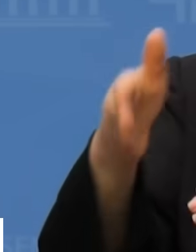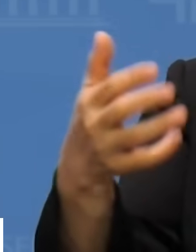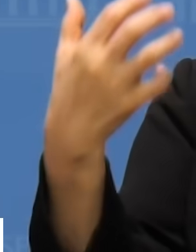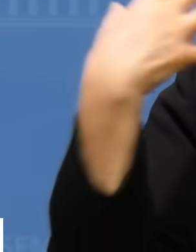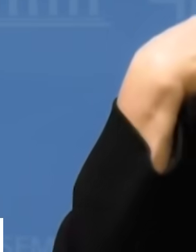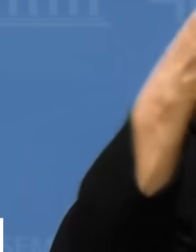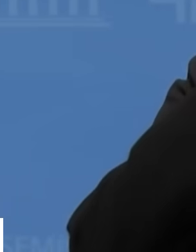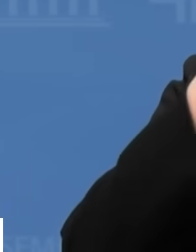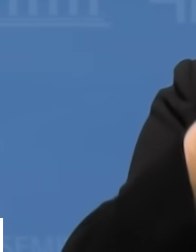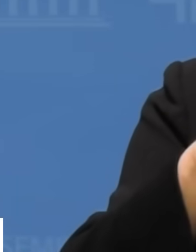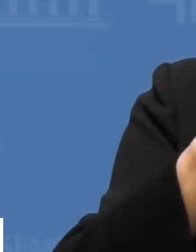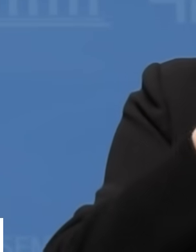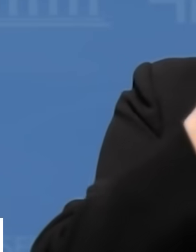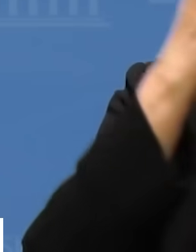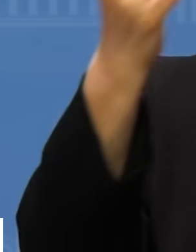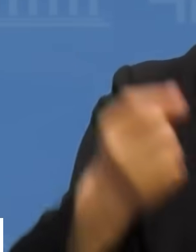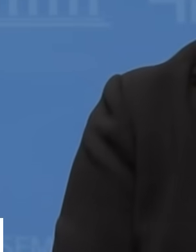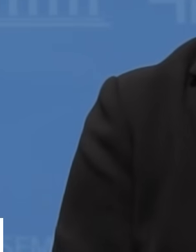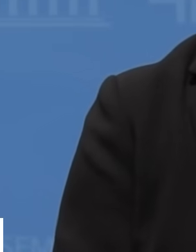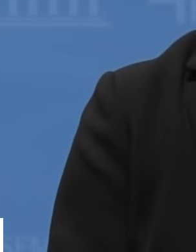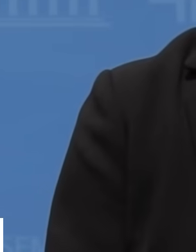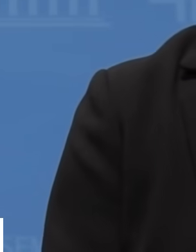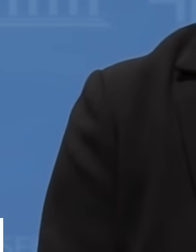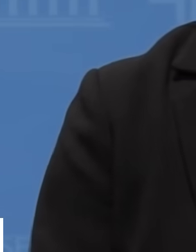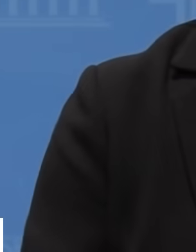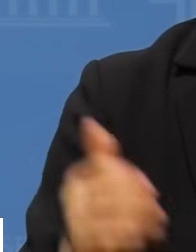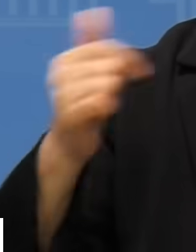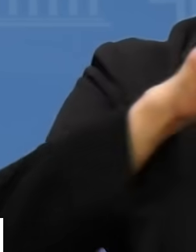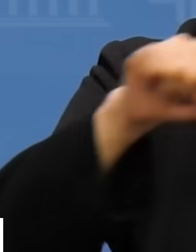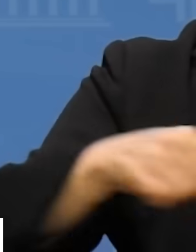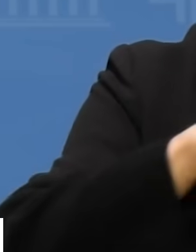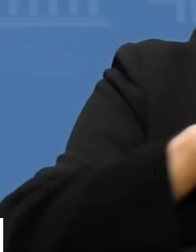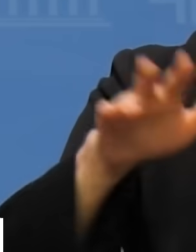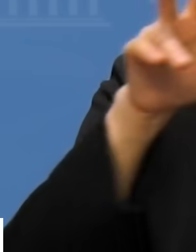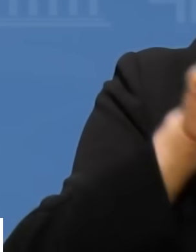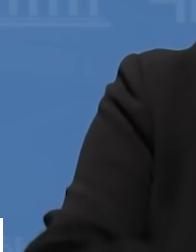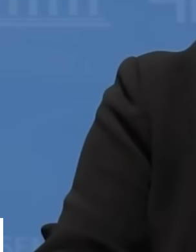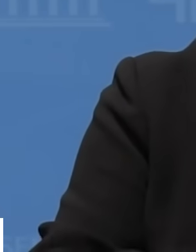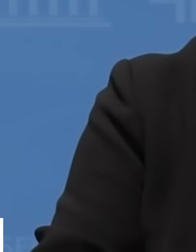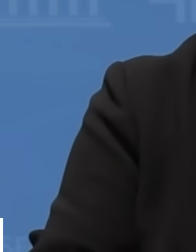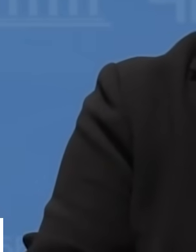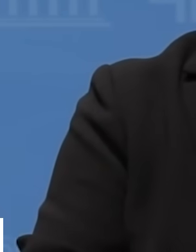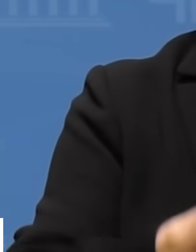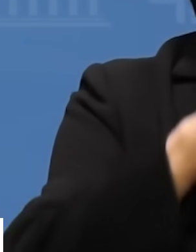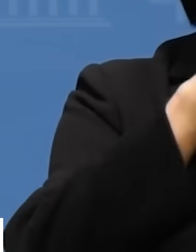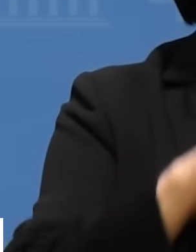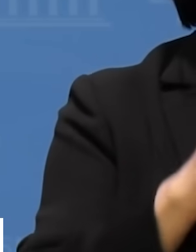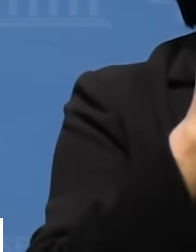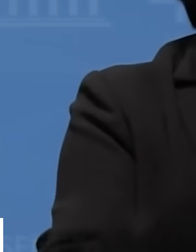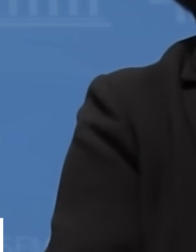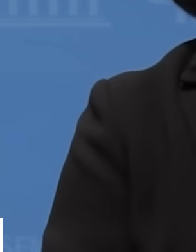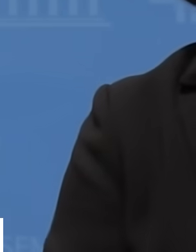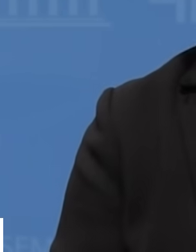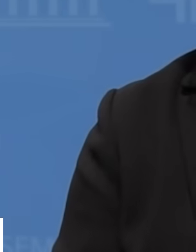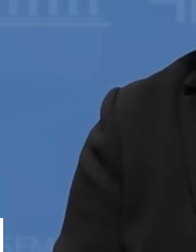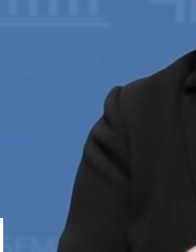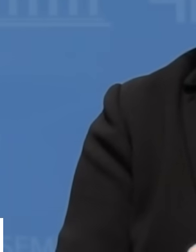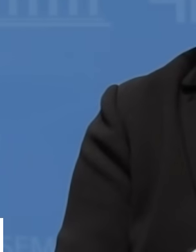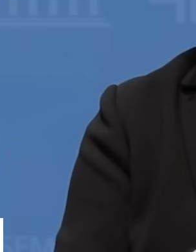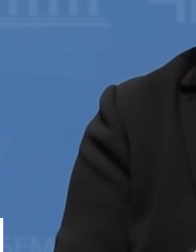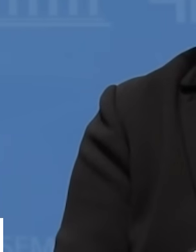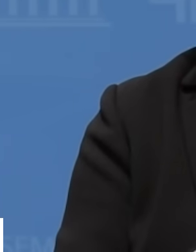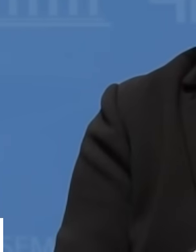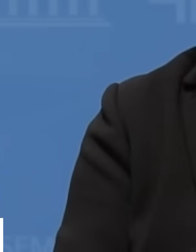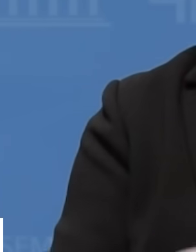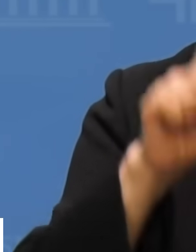또한 지적하지 않을 수 없습니다. 국회 안에서 해결할 문제들을 시도 때도 없이 사법부로 가져와서